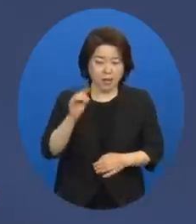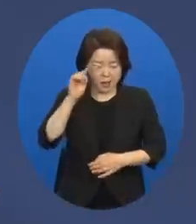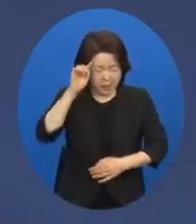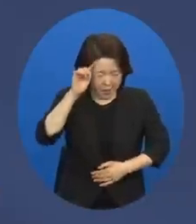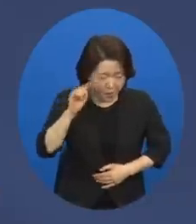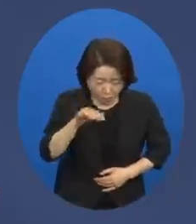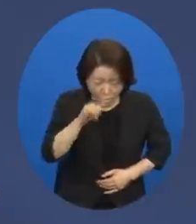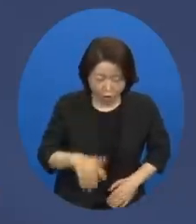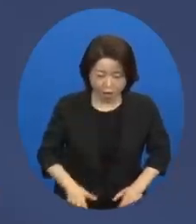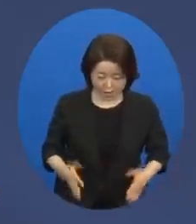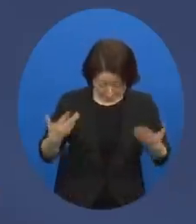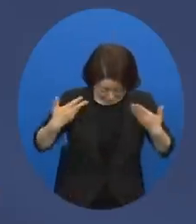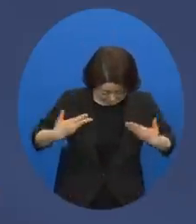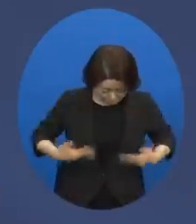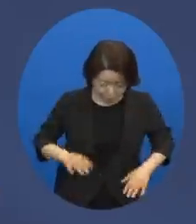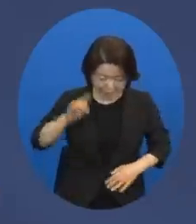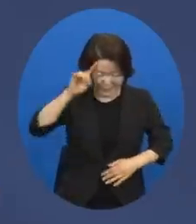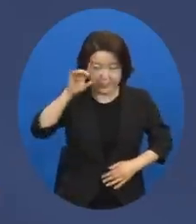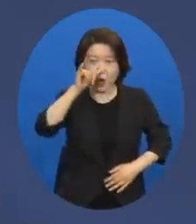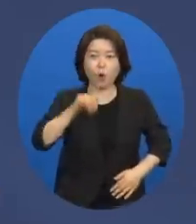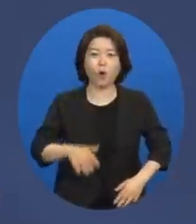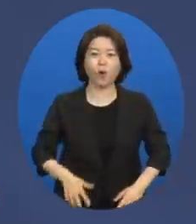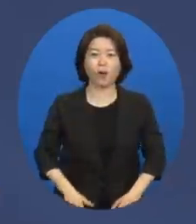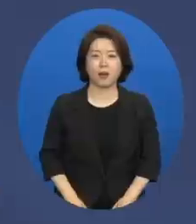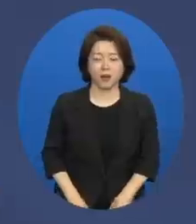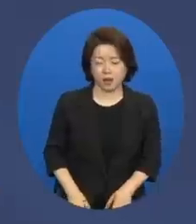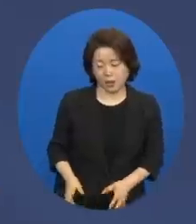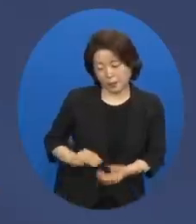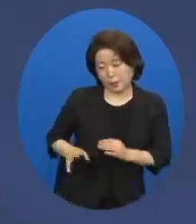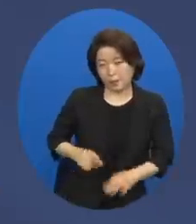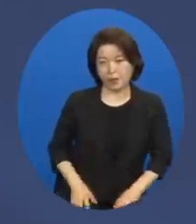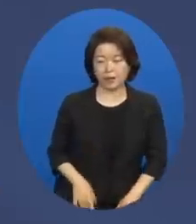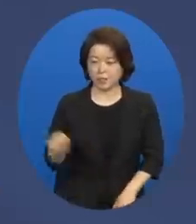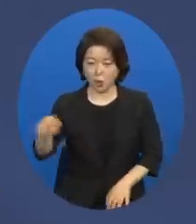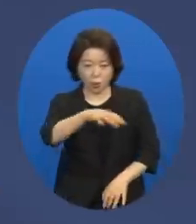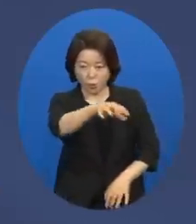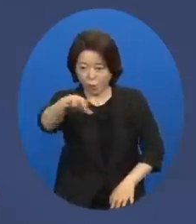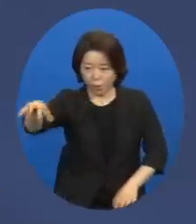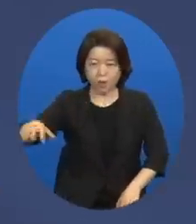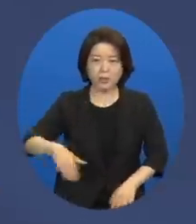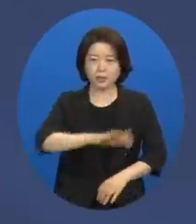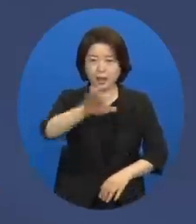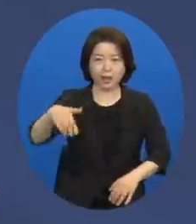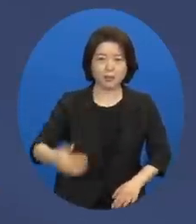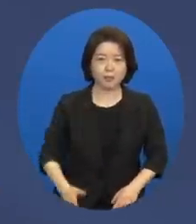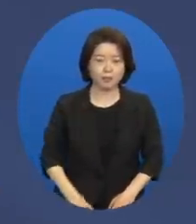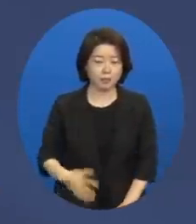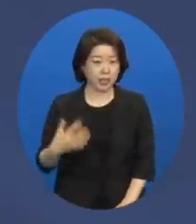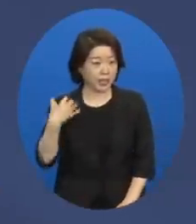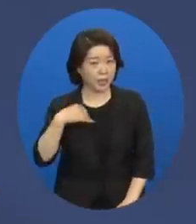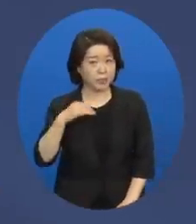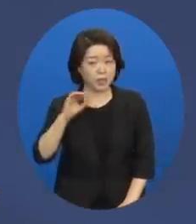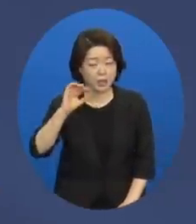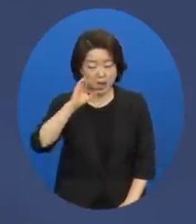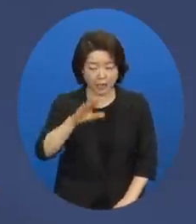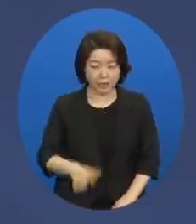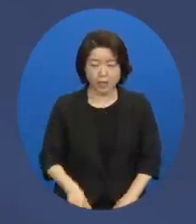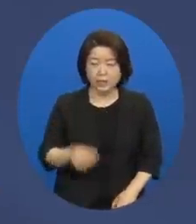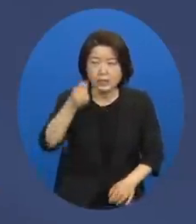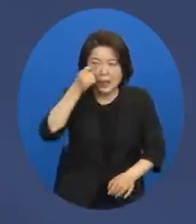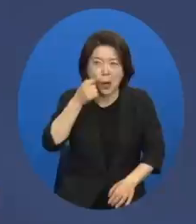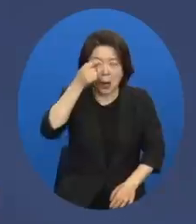자기 모양을 신경을 쓰는지 뭐 부시럭부시럭 하더니 여기저기서 도저히 감당이 안 되는 여기서 눈물이 자꾸